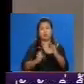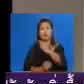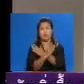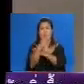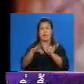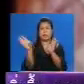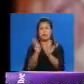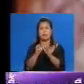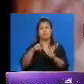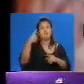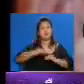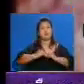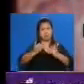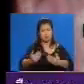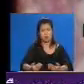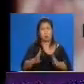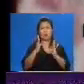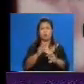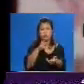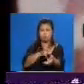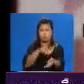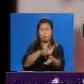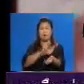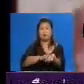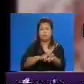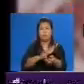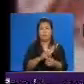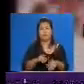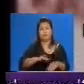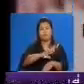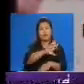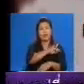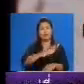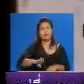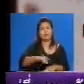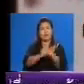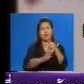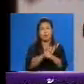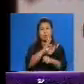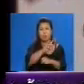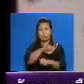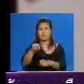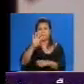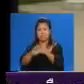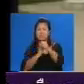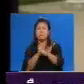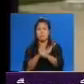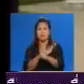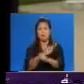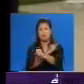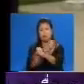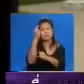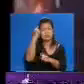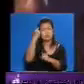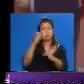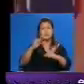ติดเชือได้แก่ยิมีคันเจ้านทีแพทย์และสาธรณาสุข ตลอดจนเด็กอายุระหว่าง 6 เดือนถึง 4 ปีโดยโครง